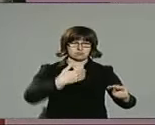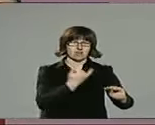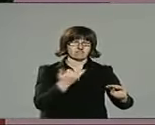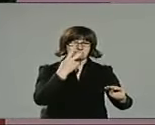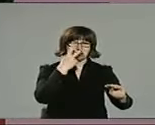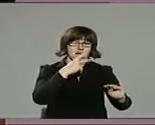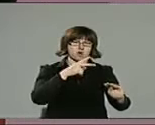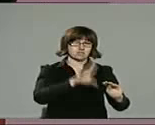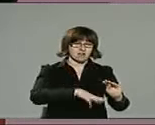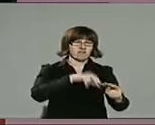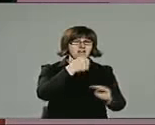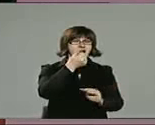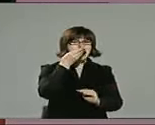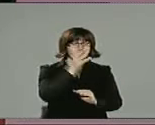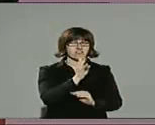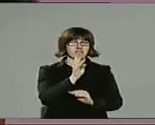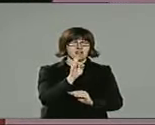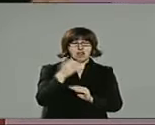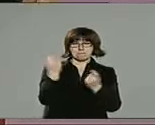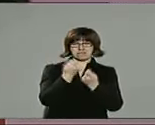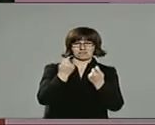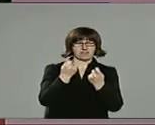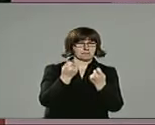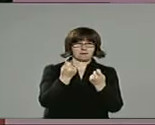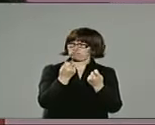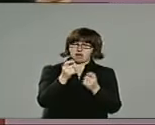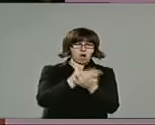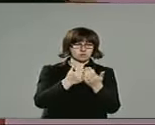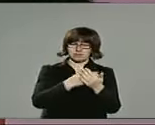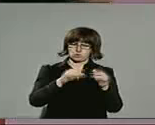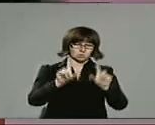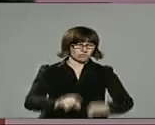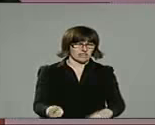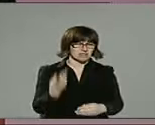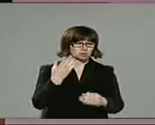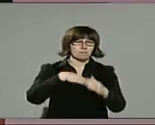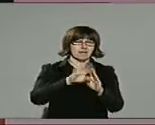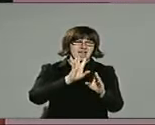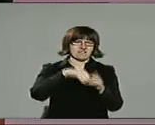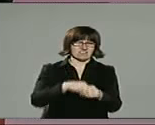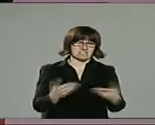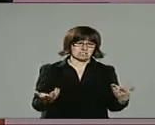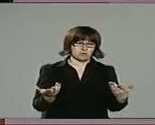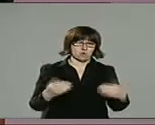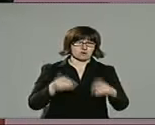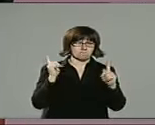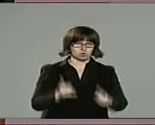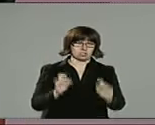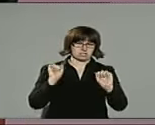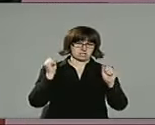man damit anfangen muss. Nur noch ein Viertel der Betriebe bildet aus. Das muss sich ändern in Deutschland. Da muss mehr investiert werden, liebe Genossinnen und